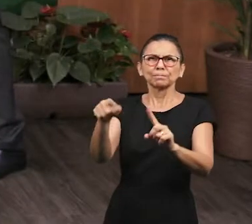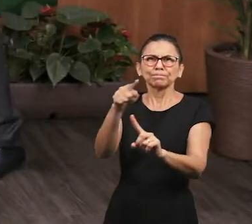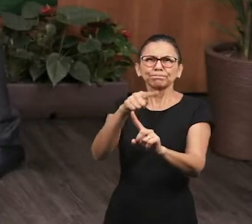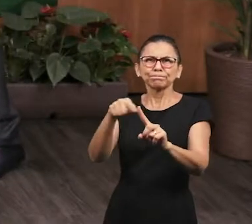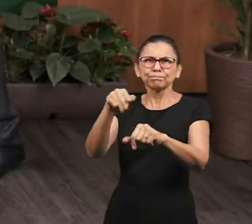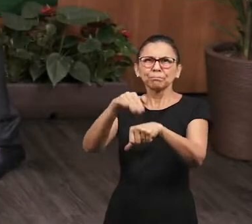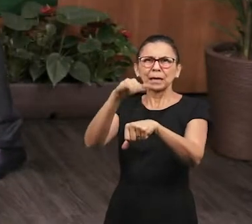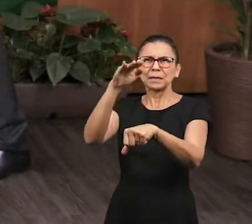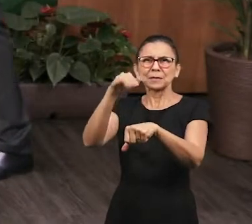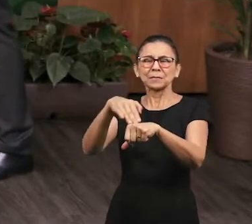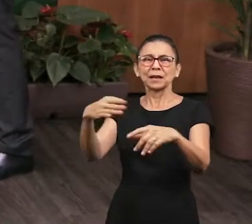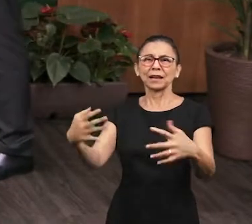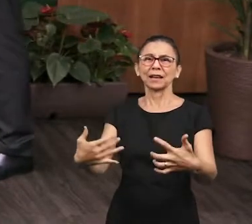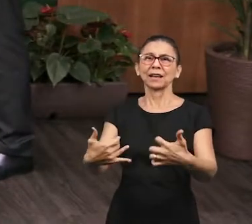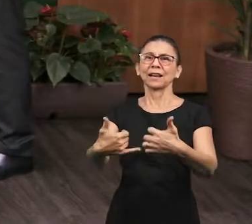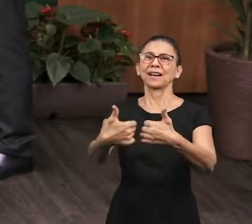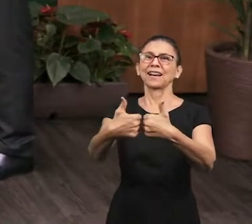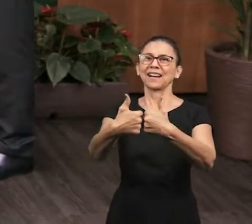Завета.